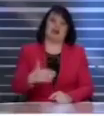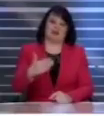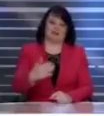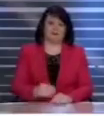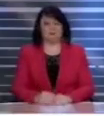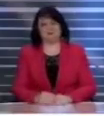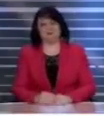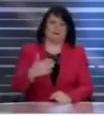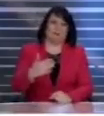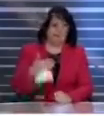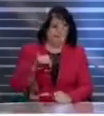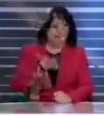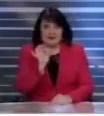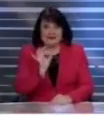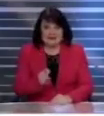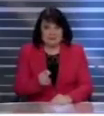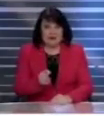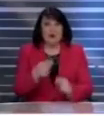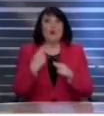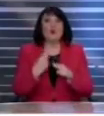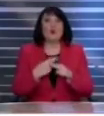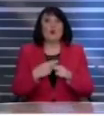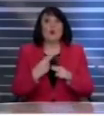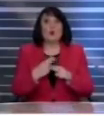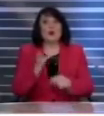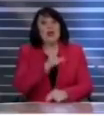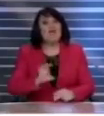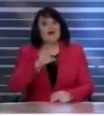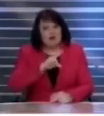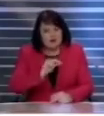Κρίσιμο θα είναι το σημείο αυτό για την Ελλάδα. Κρίσιμο, αλλά και για την Ευρώπη.